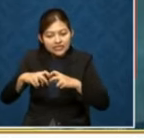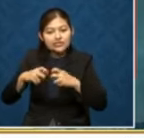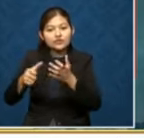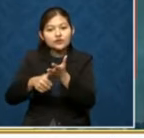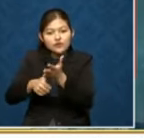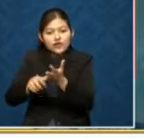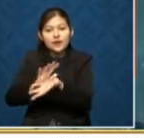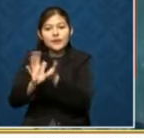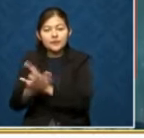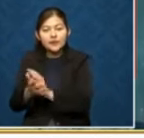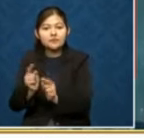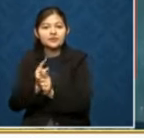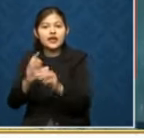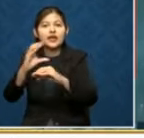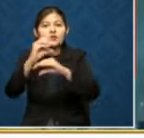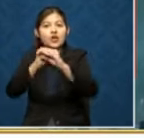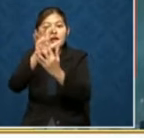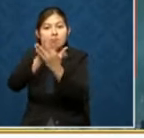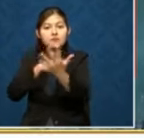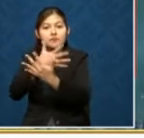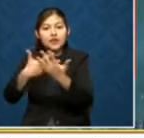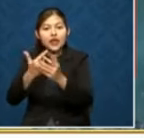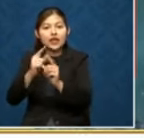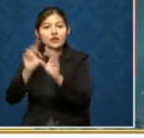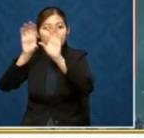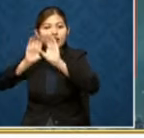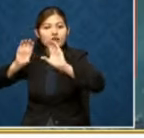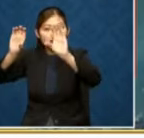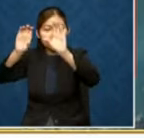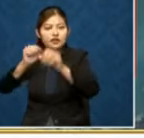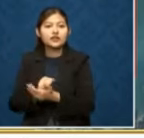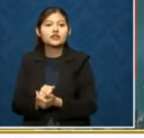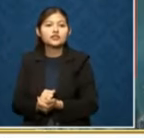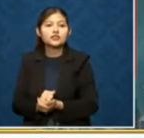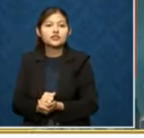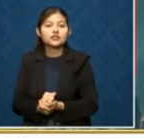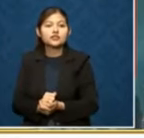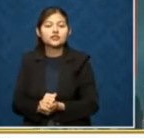คลื่อนต่อไปตามแผนดำเนินการของรัฐบาลนำโดยท่านนาย